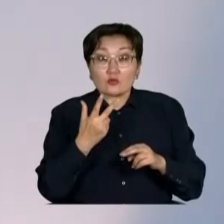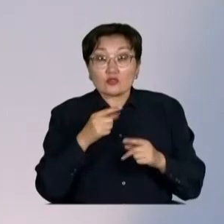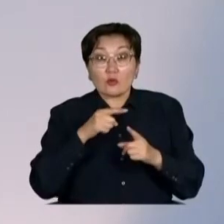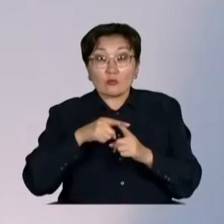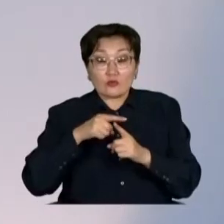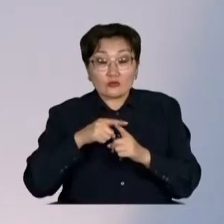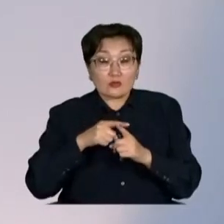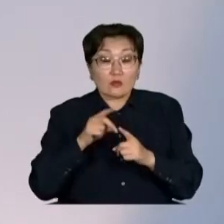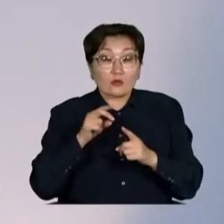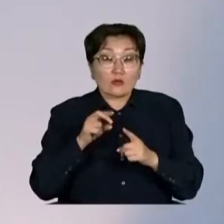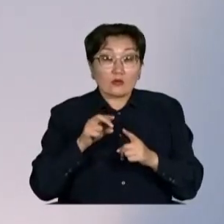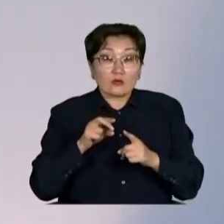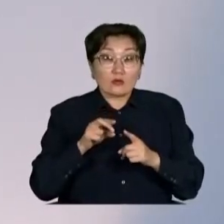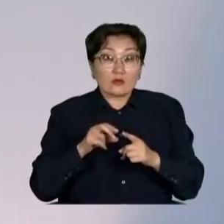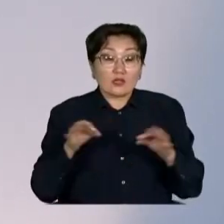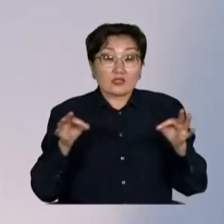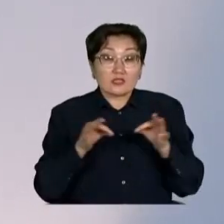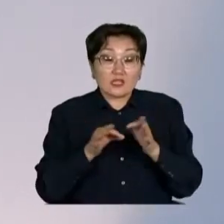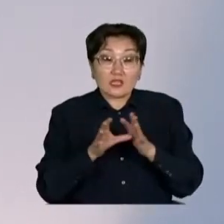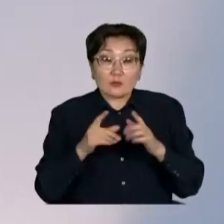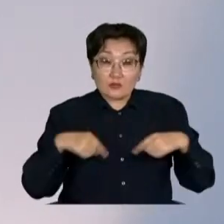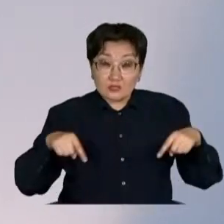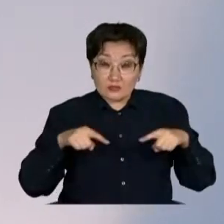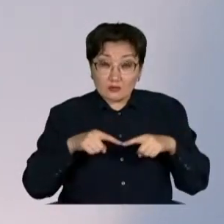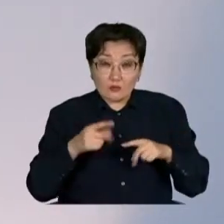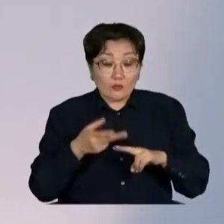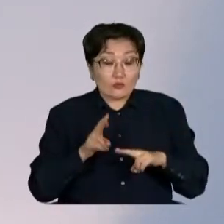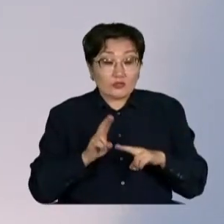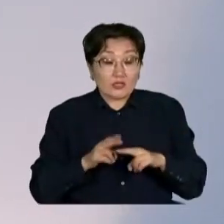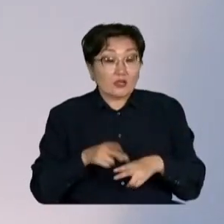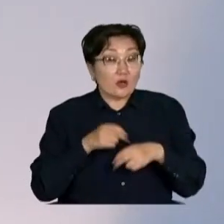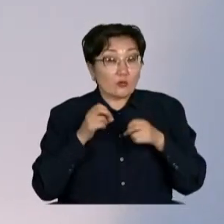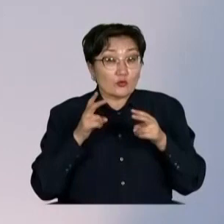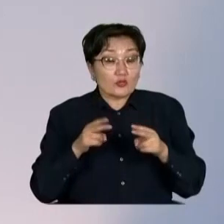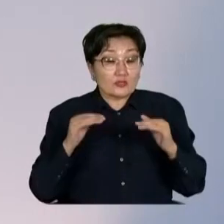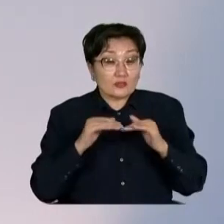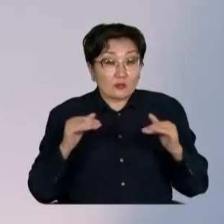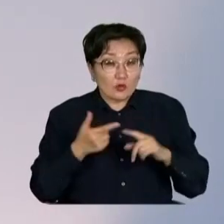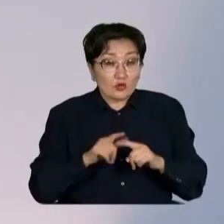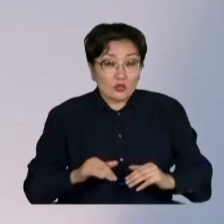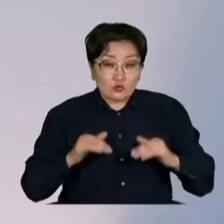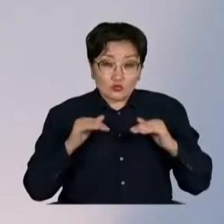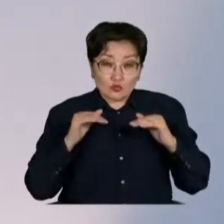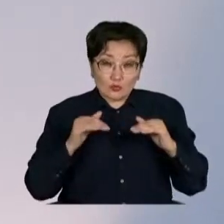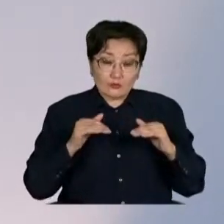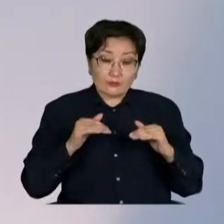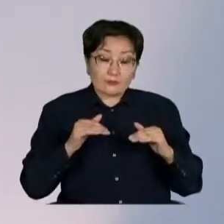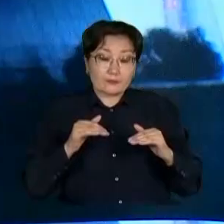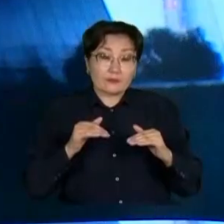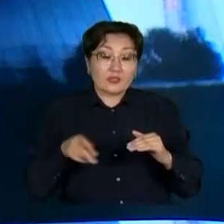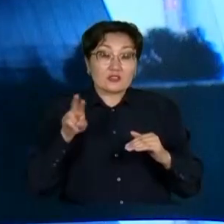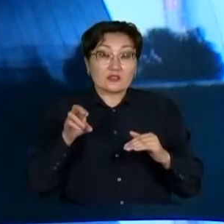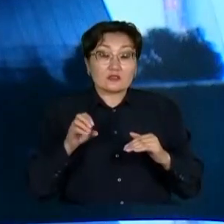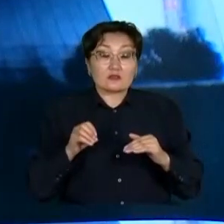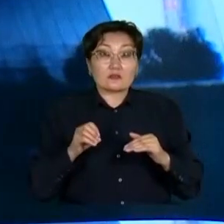буынды атом электростанциясы. Яғни олардың қауіпсіздік деңгейі өте жоғары, және